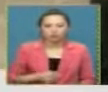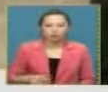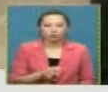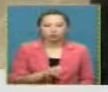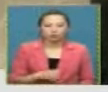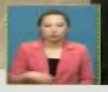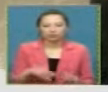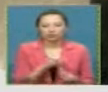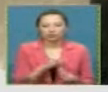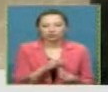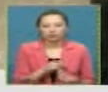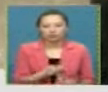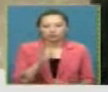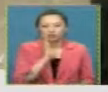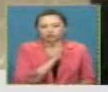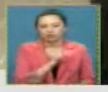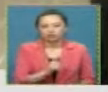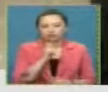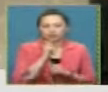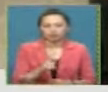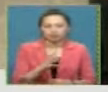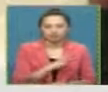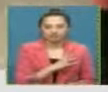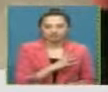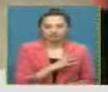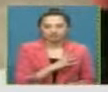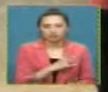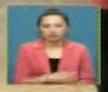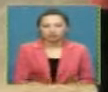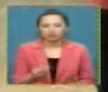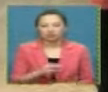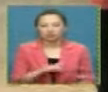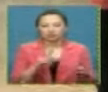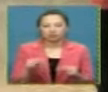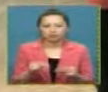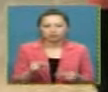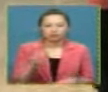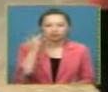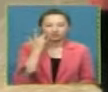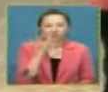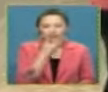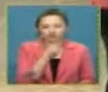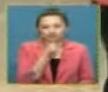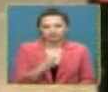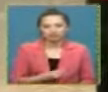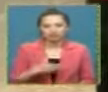халқын, қыз-келіншектерді мерекесімен құттықтаймын. Бақытты да әрқашан әдемі болып жүре берсін деп тілеймін.